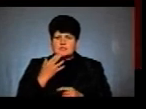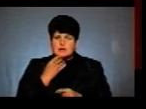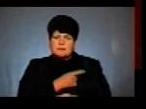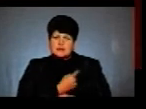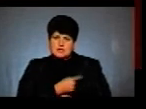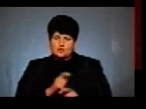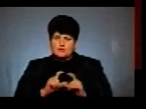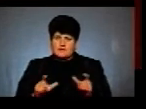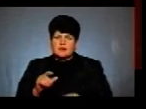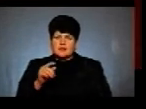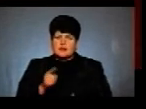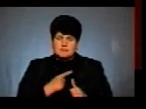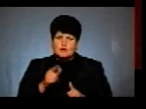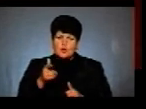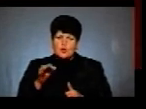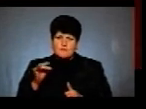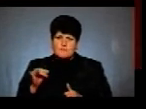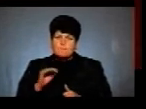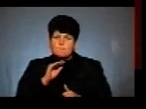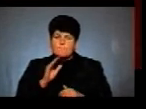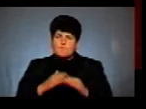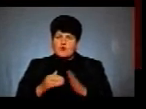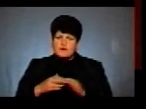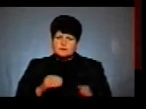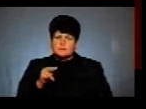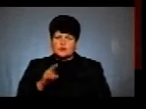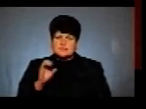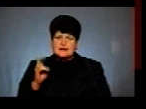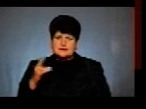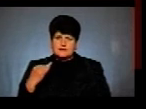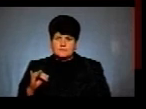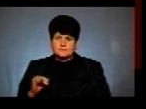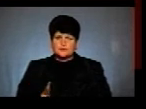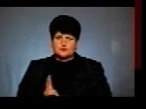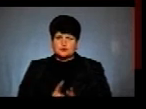медичного університету імені Івана Горбачевського, професором Петром Сельським. До зустрічі в ефірі.